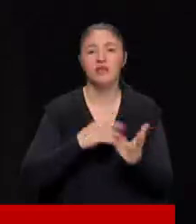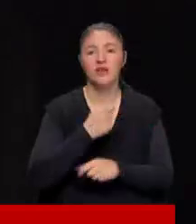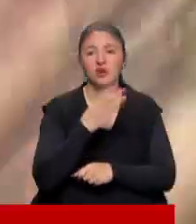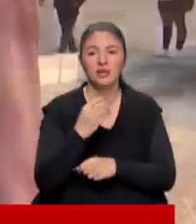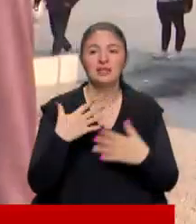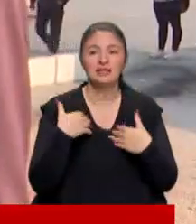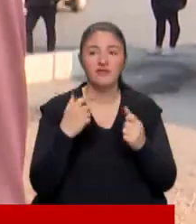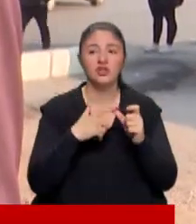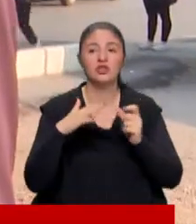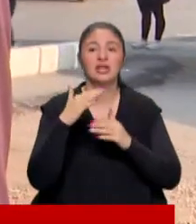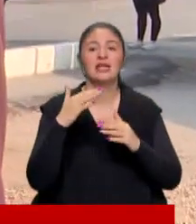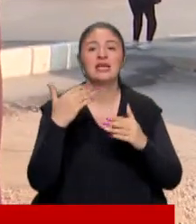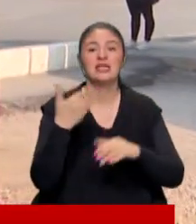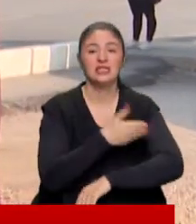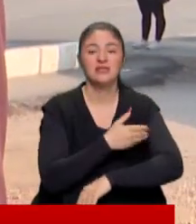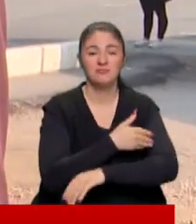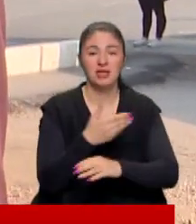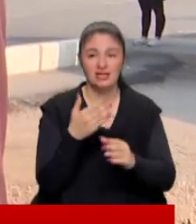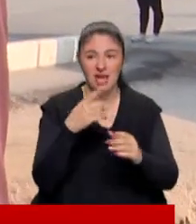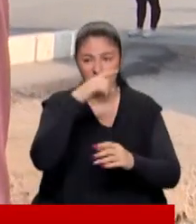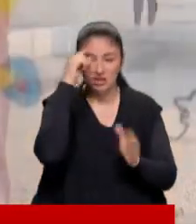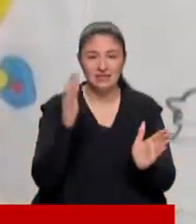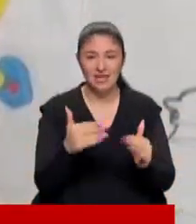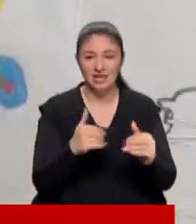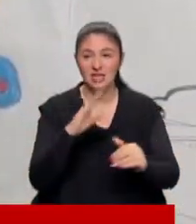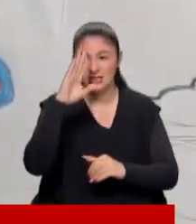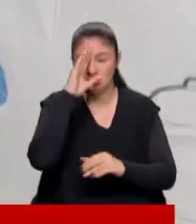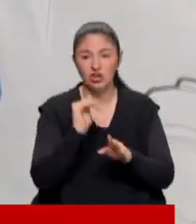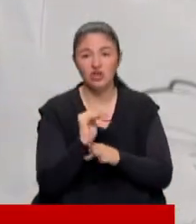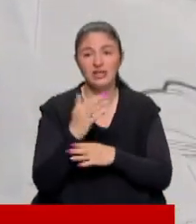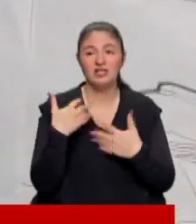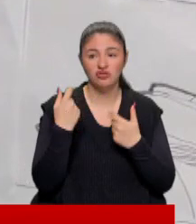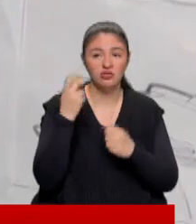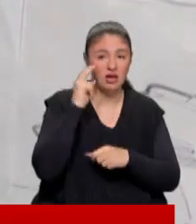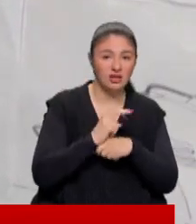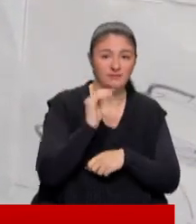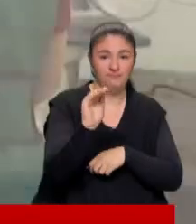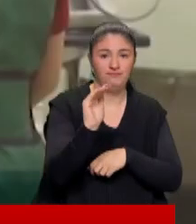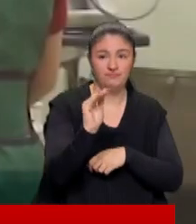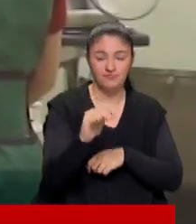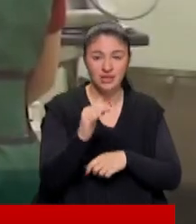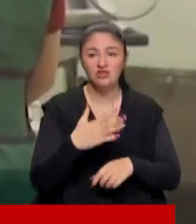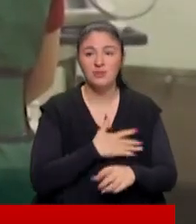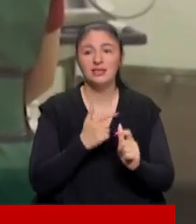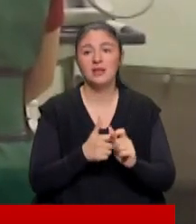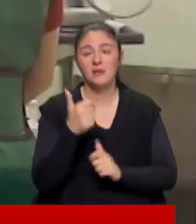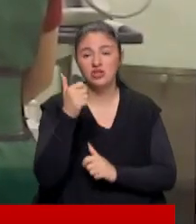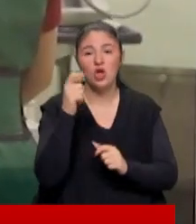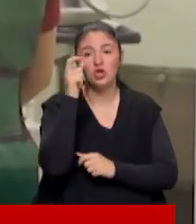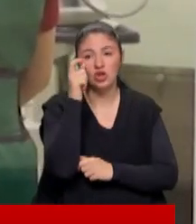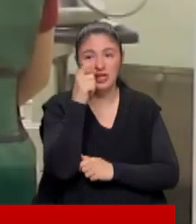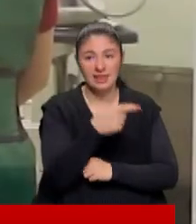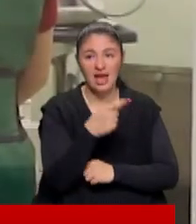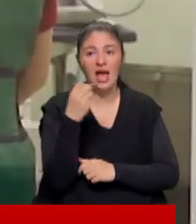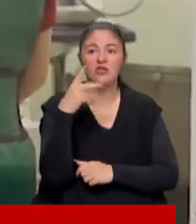olmasına Sağlık ve Sosyal Hizmet Emekçileri Sendikası da İstanbul'da yaşayan sağlıkçıları hatırlatarak ses yükseltti. CHP Genel Başkanı Özgür Özel